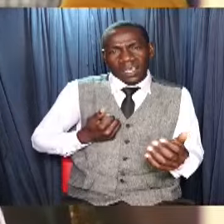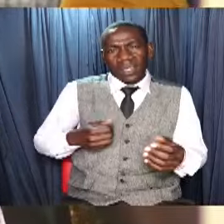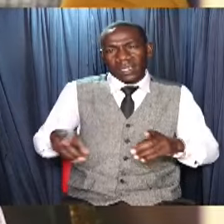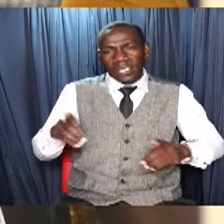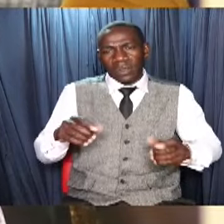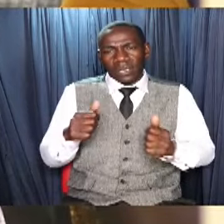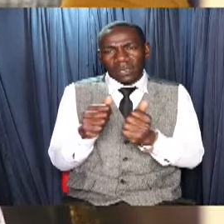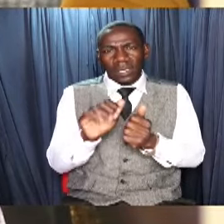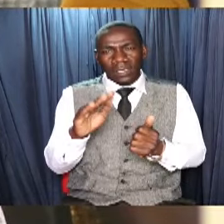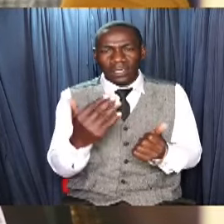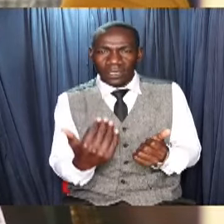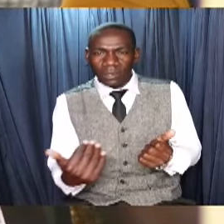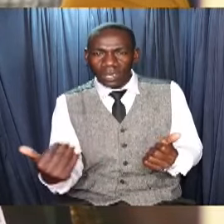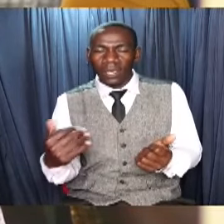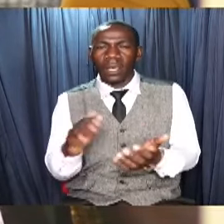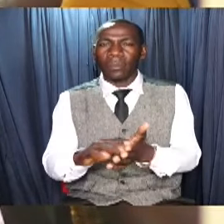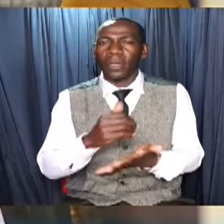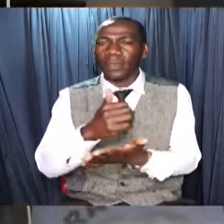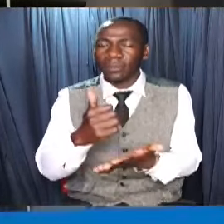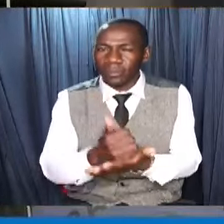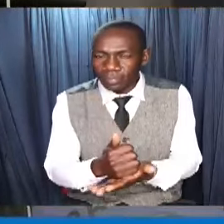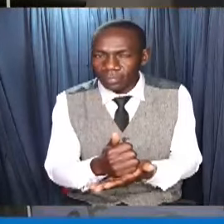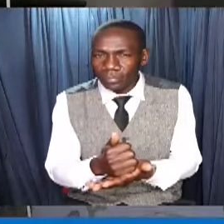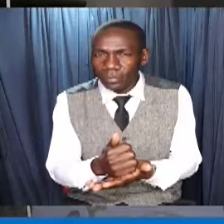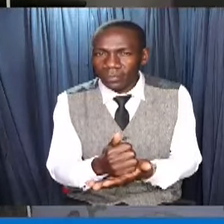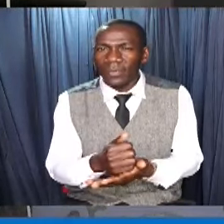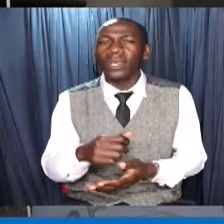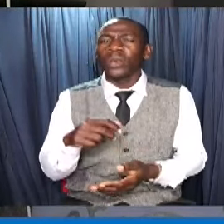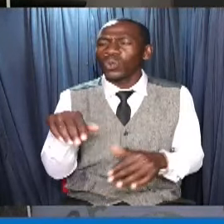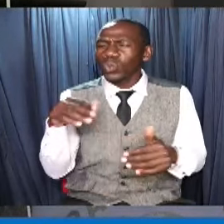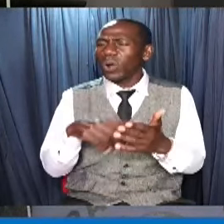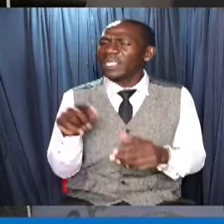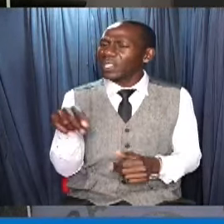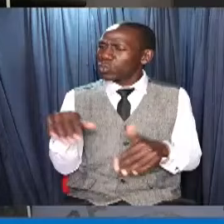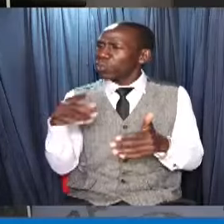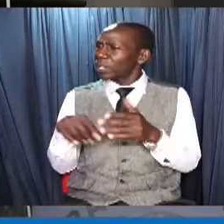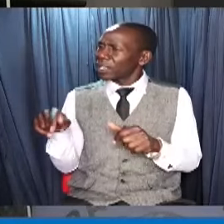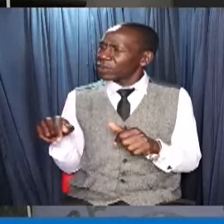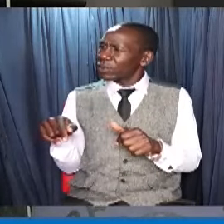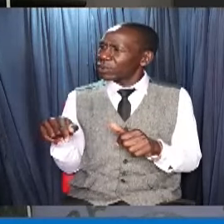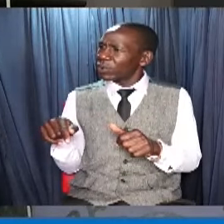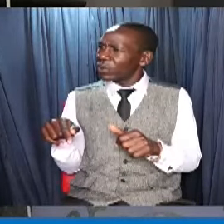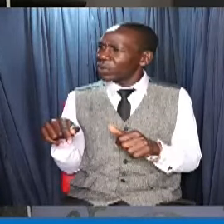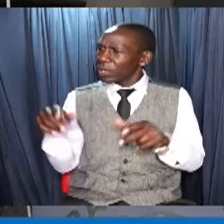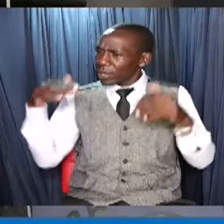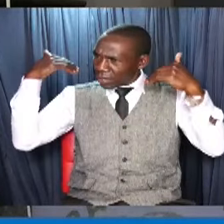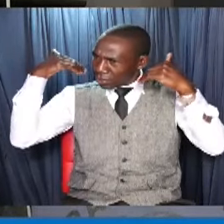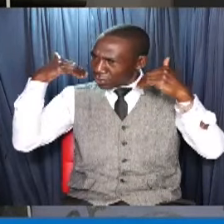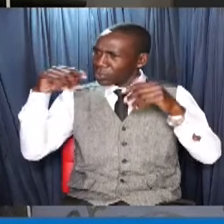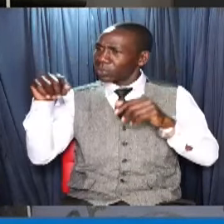they dance with their children. Amen. Amen. Sasa tufanyeje? So what should we do? Sasa ni kondoo basi